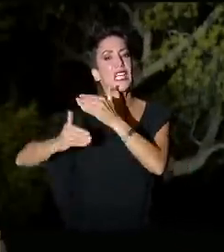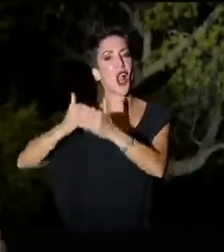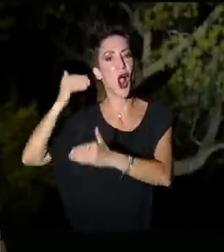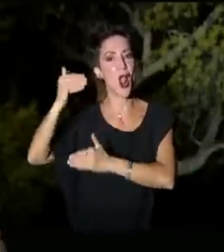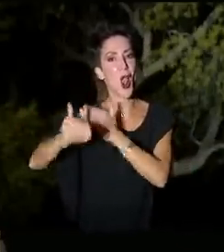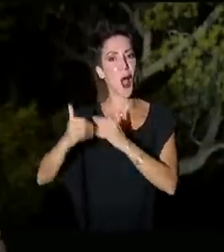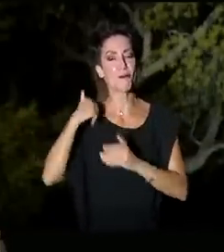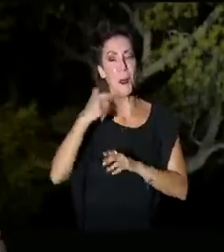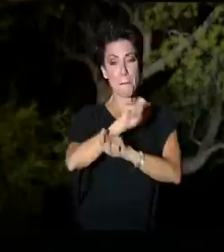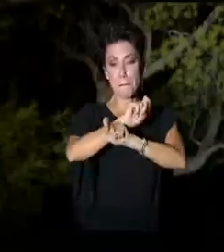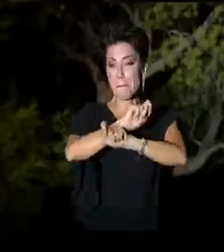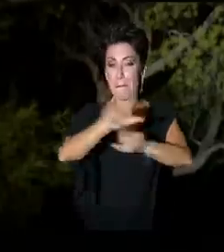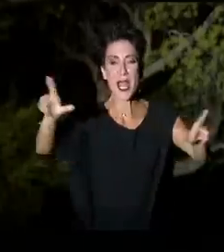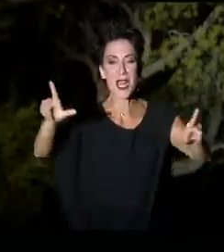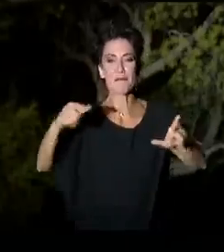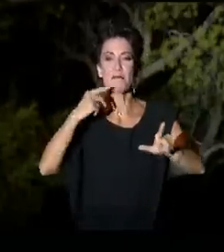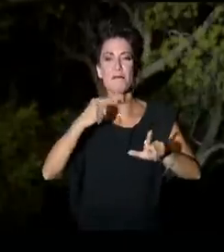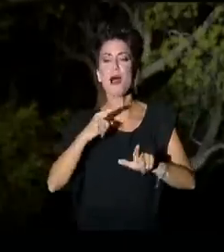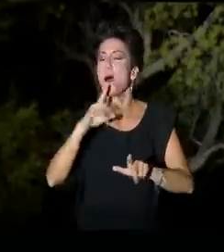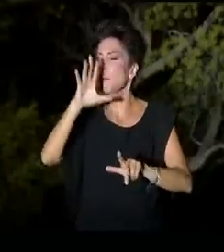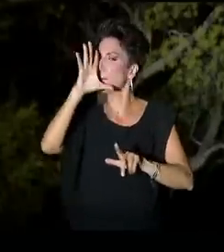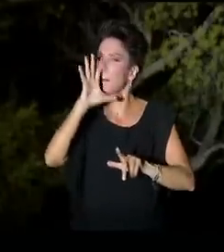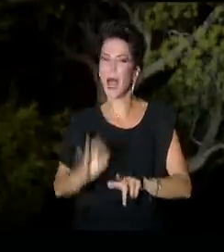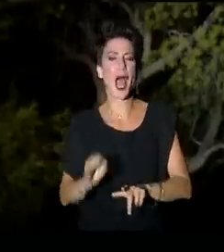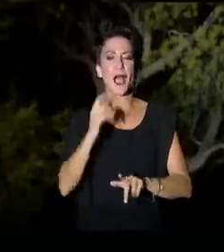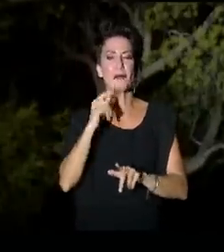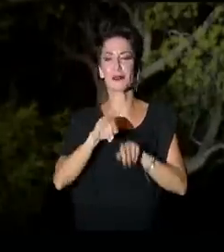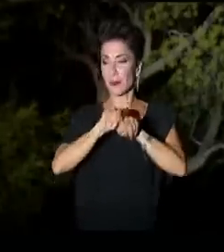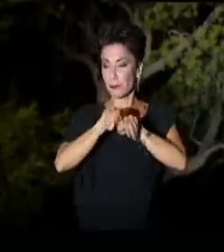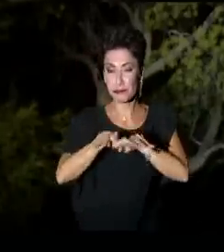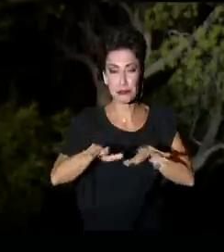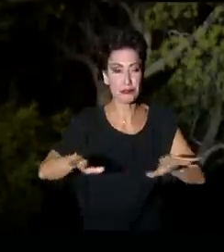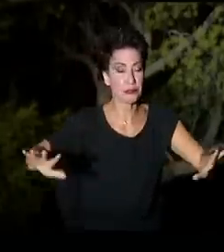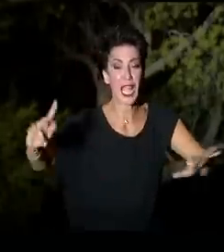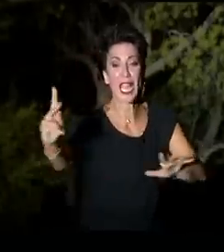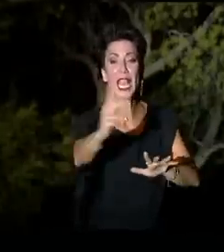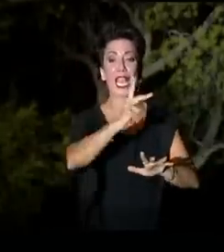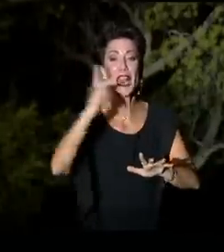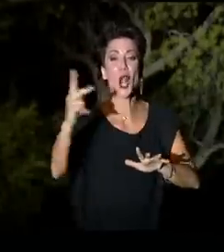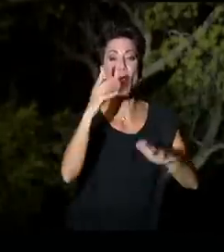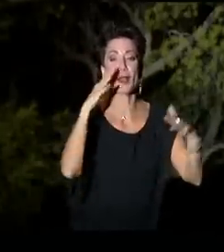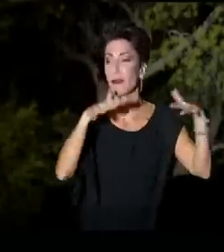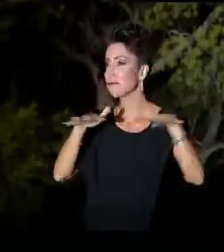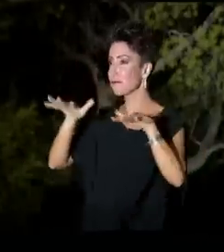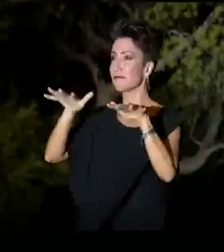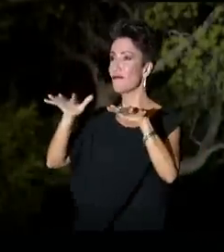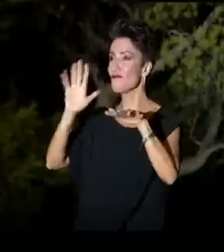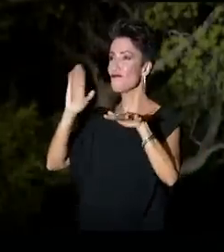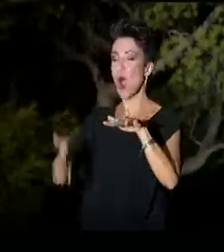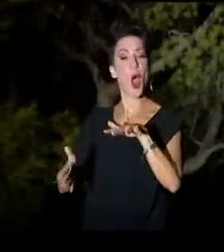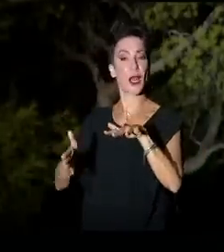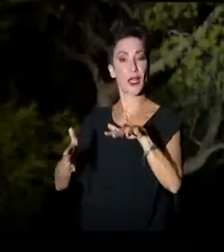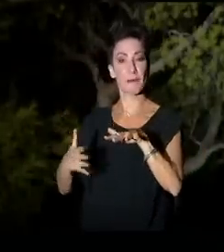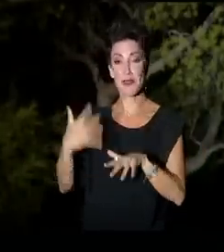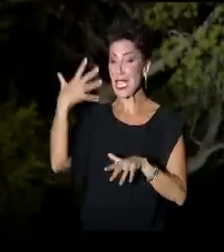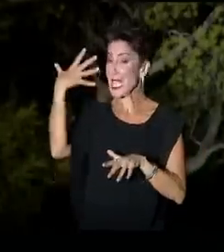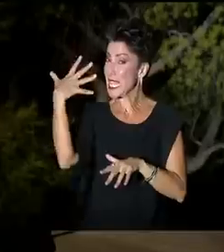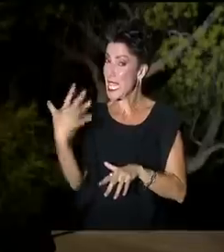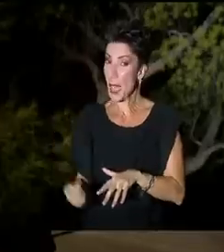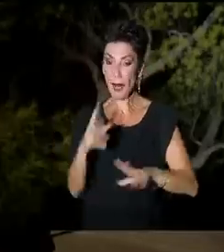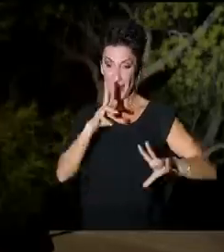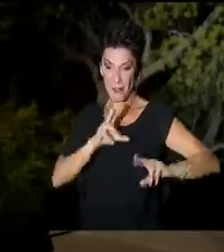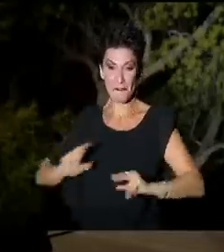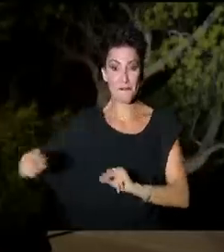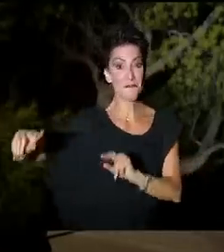ένα μήνυμα προσβασιμότητας προς το κοινωνικό σύνολο. Από το κοινό όφελος και τον εκδημοκρατισμό των